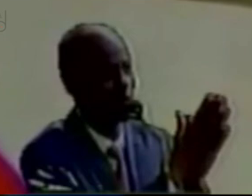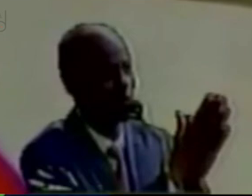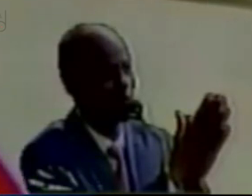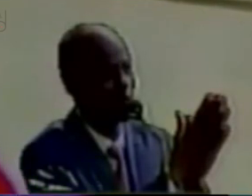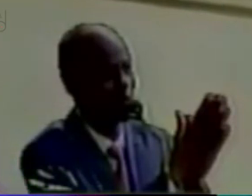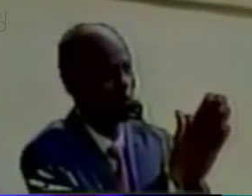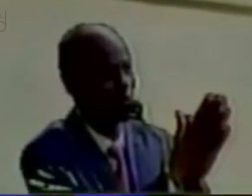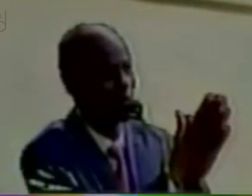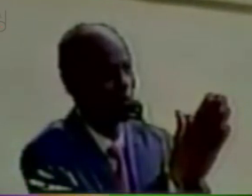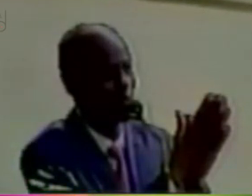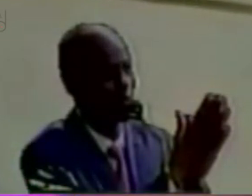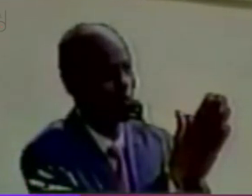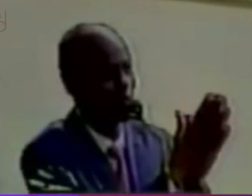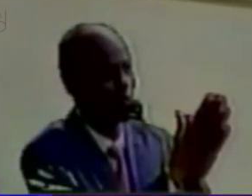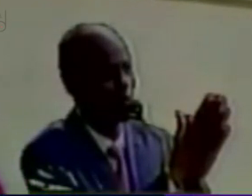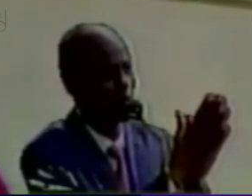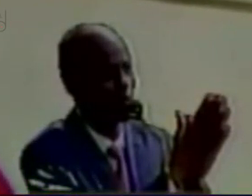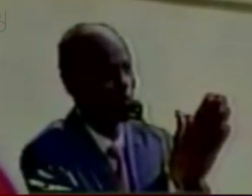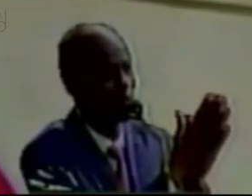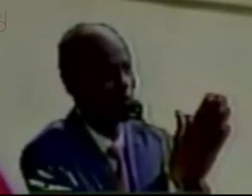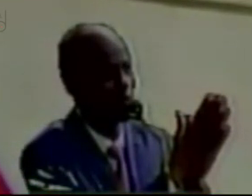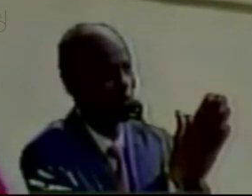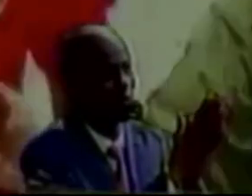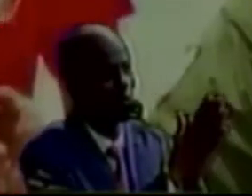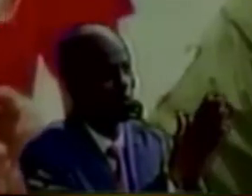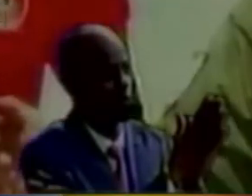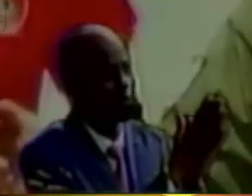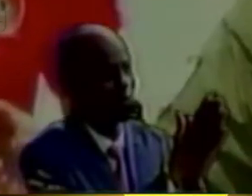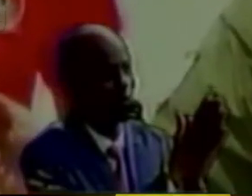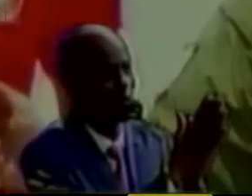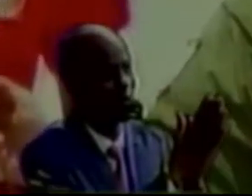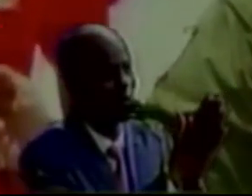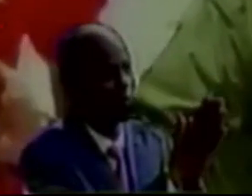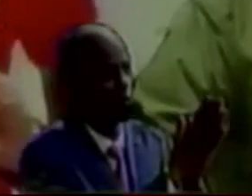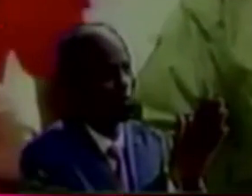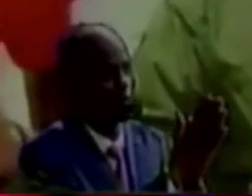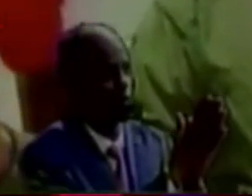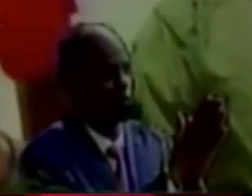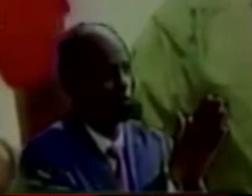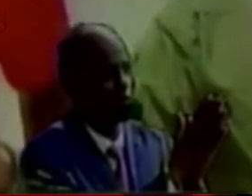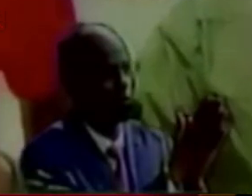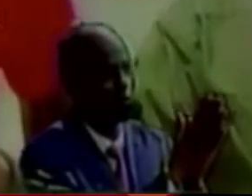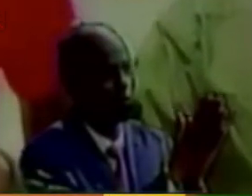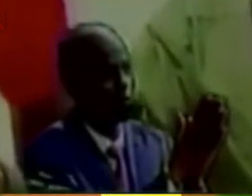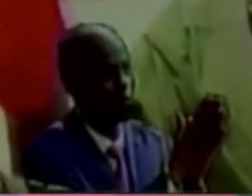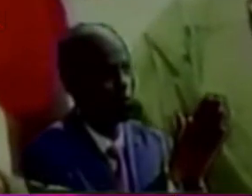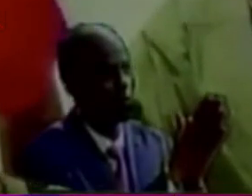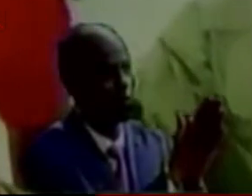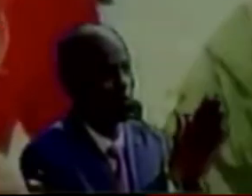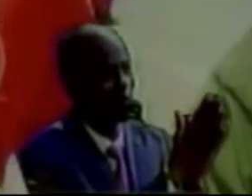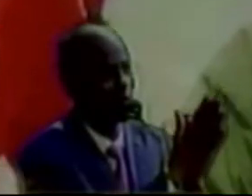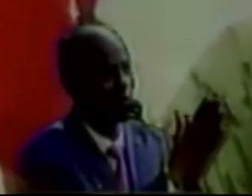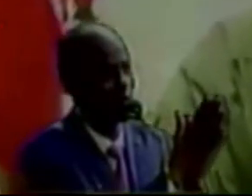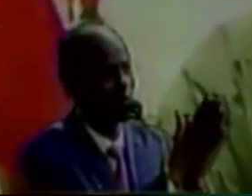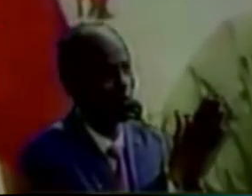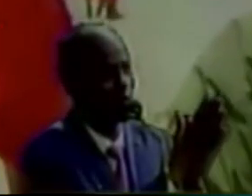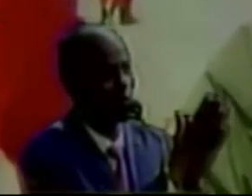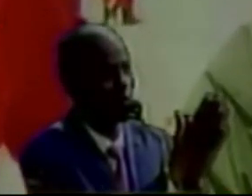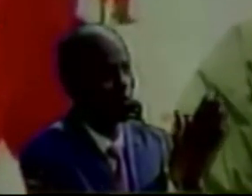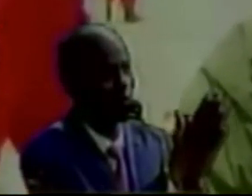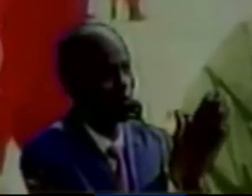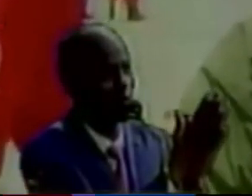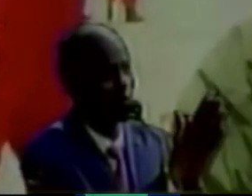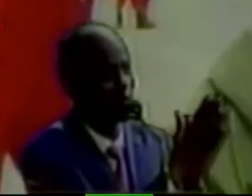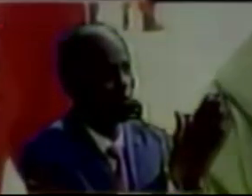sauf les matériels médicaux. Seulement médical, oui. Est-ce que Brésil Potea va faire une grosse différence? Ajuda que